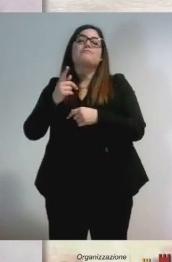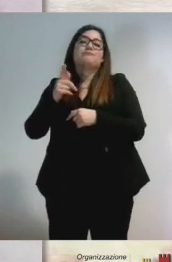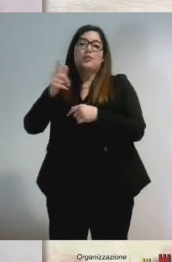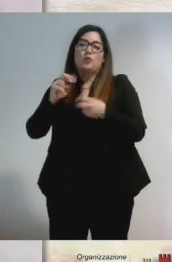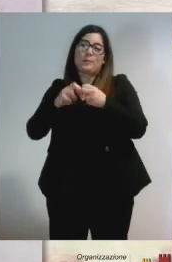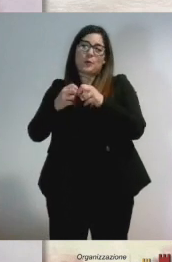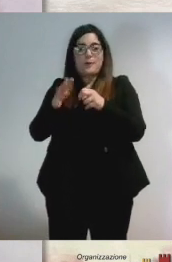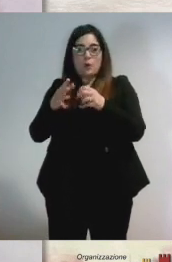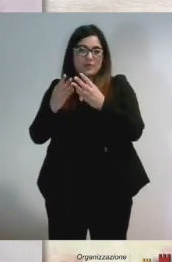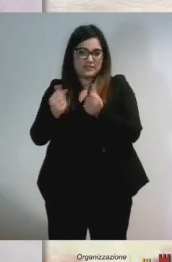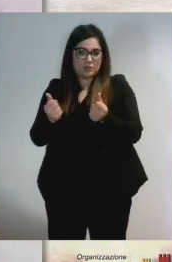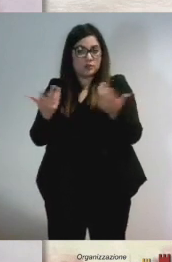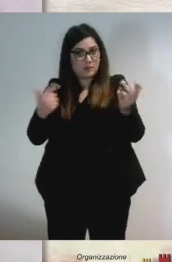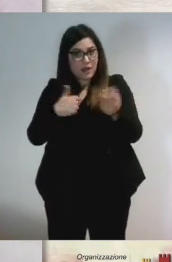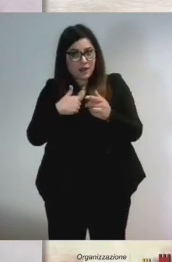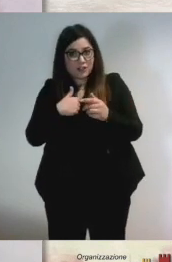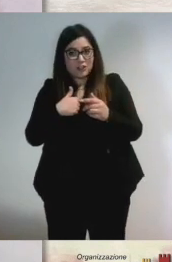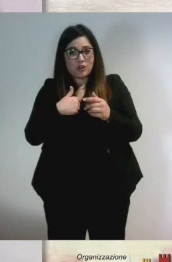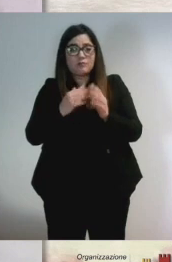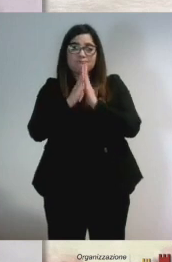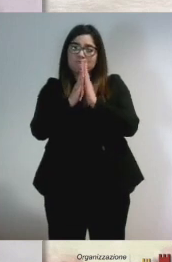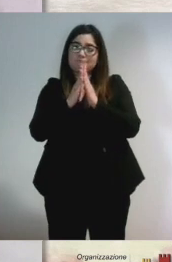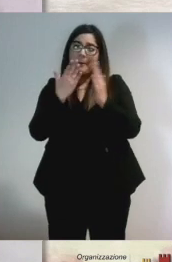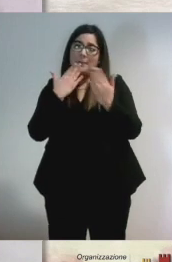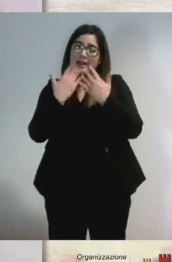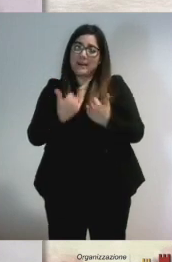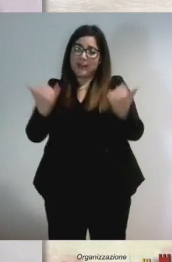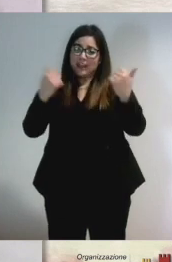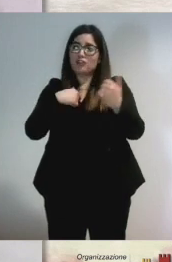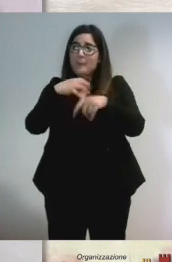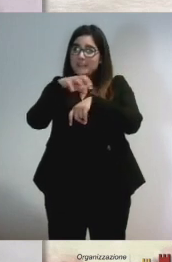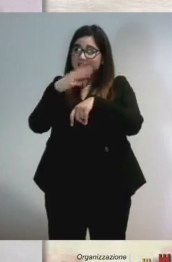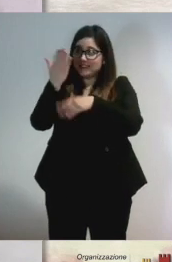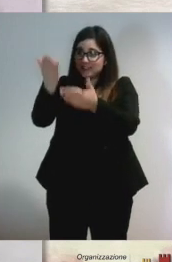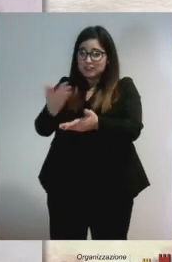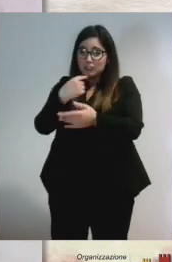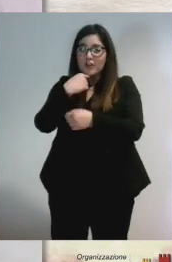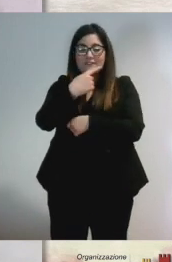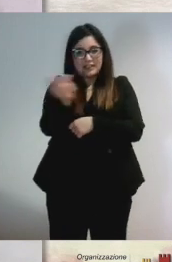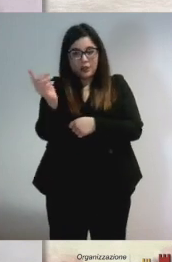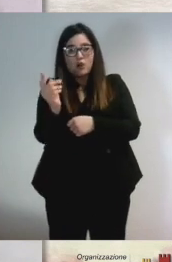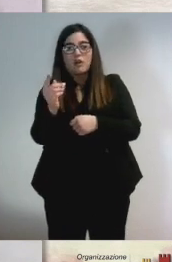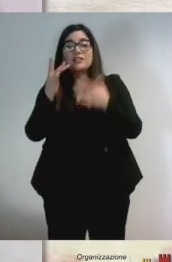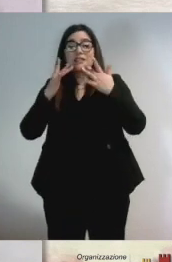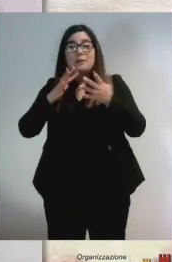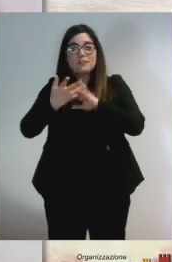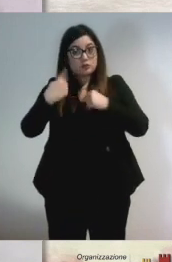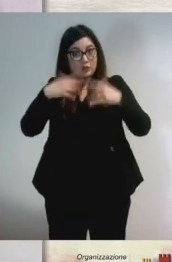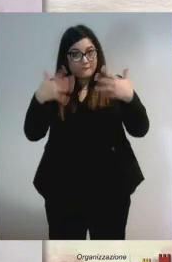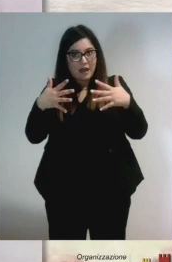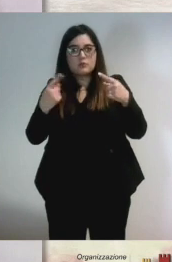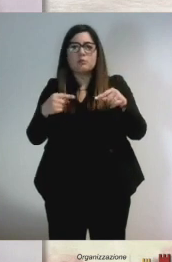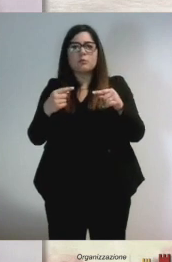al parlamento lo dico davanti al ministro la semplificazione che è stata fatta è una semplificazione importante però